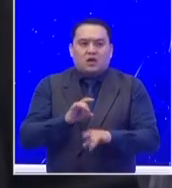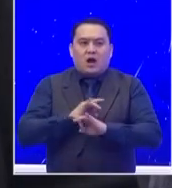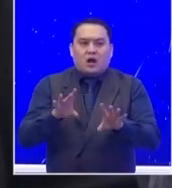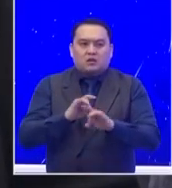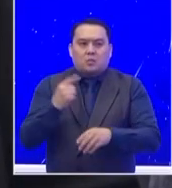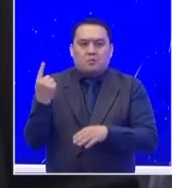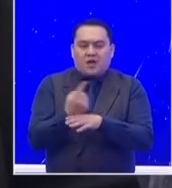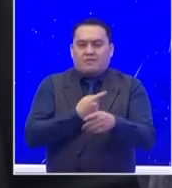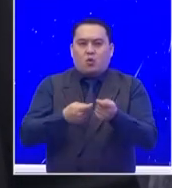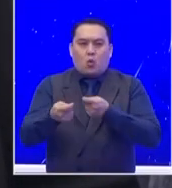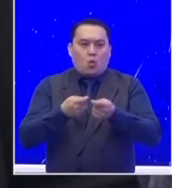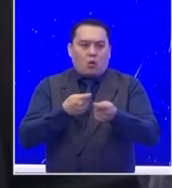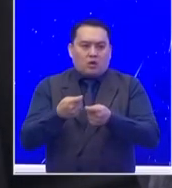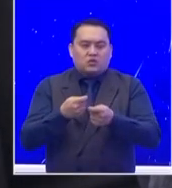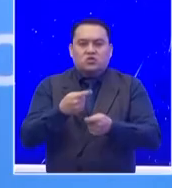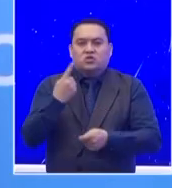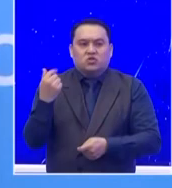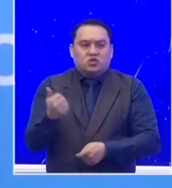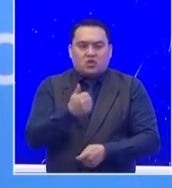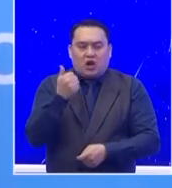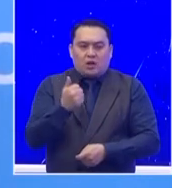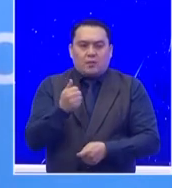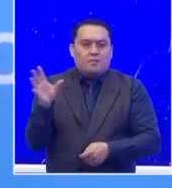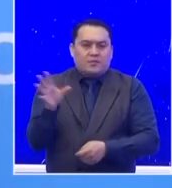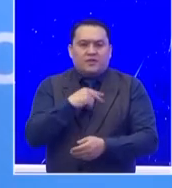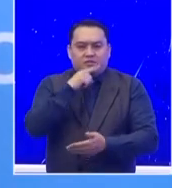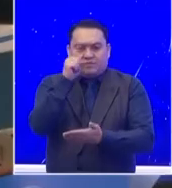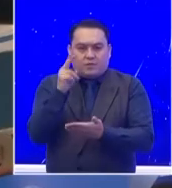первый руководитель области, ни один человек не останется без